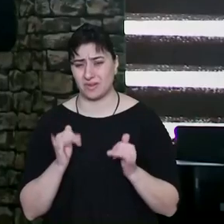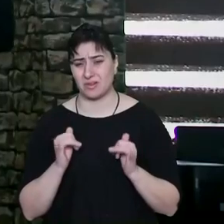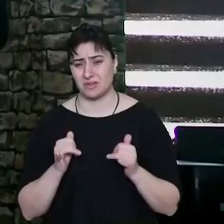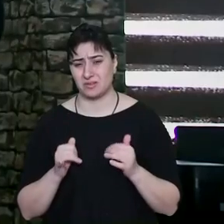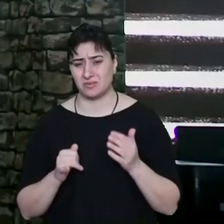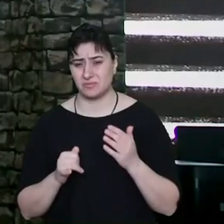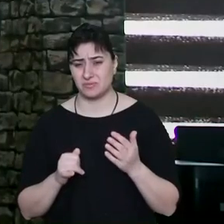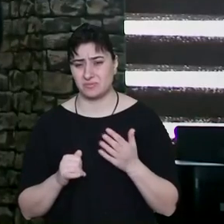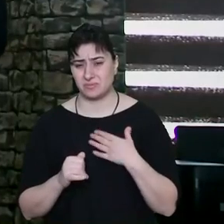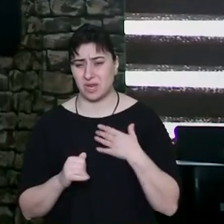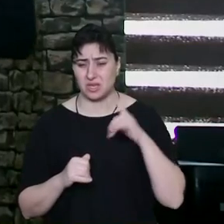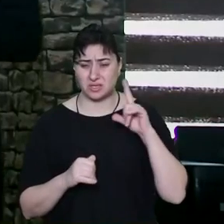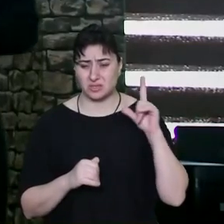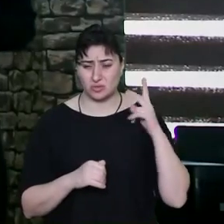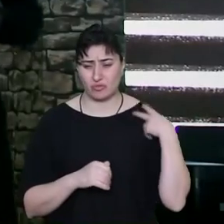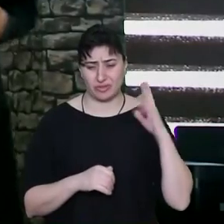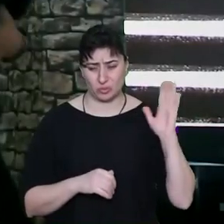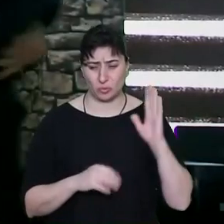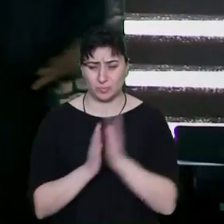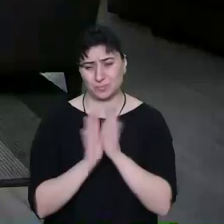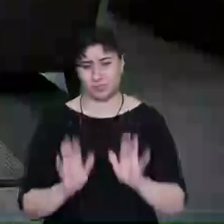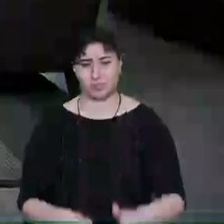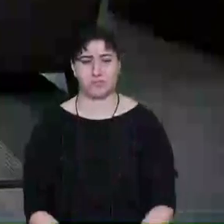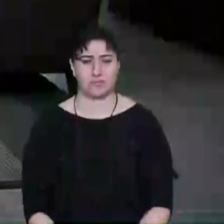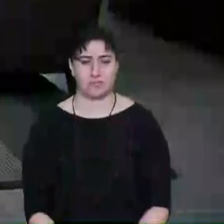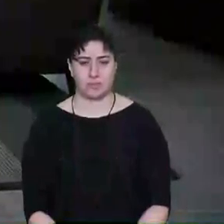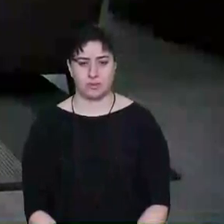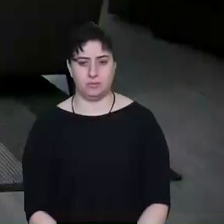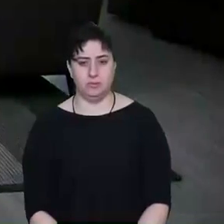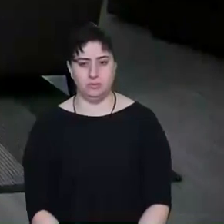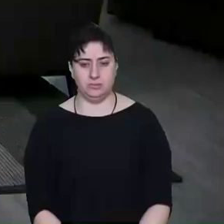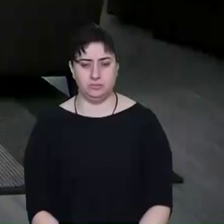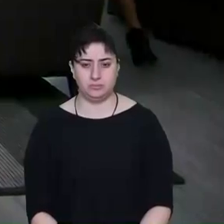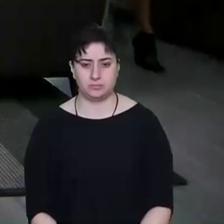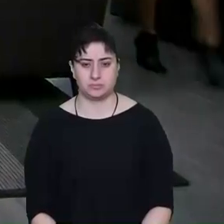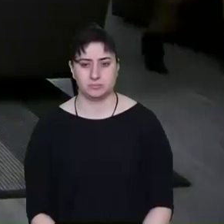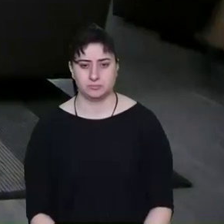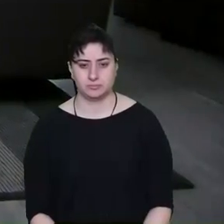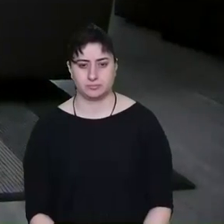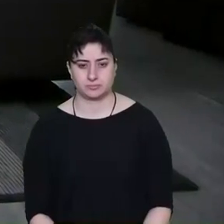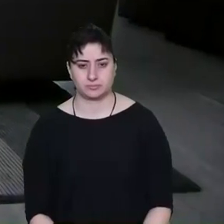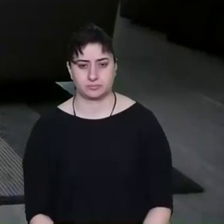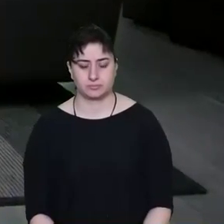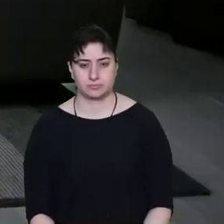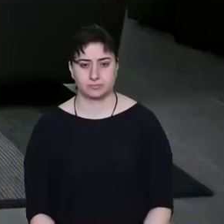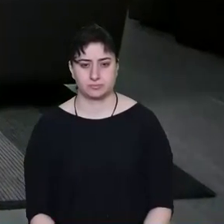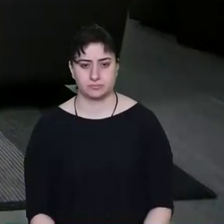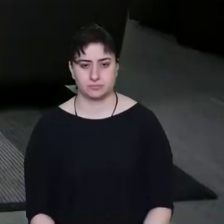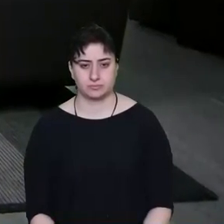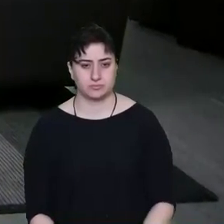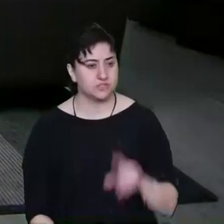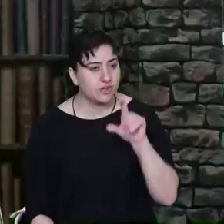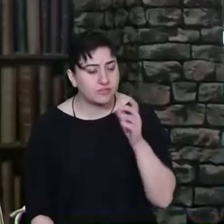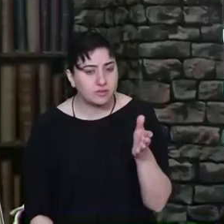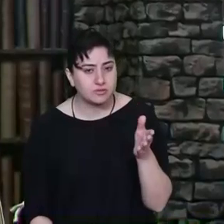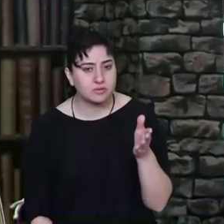fena. Ay ben de obaya gitmek zorundayım Sarp Bey. Eli böğründe iki büklüm ofisi terk ediyor. Cavidan. Ya